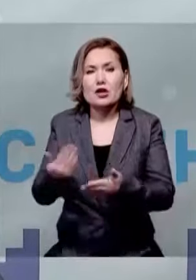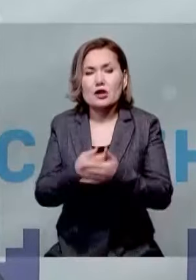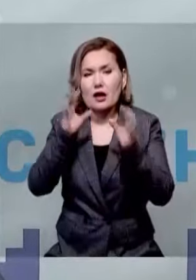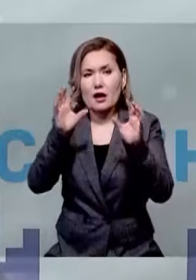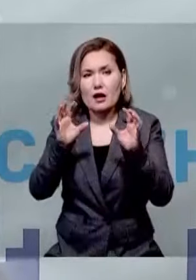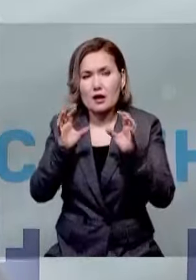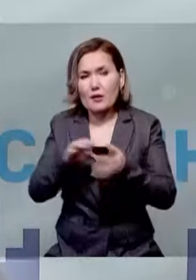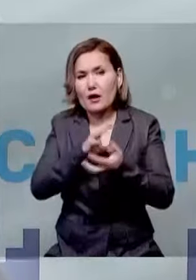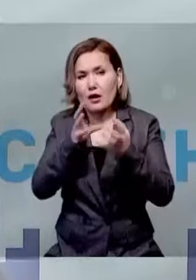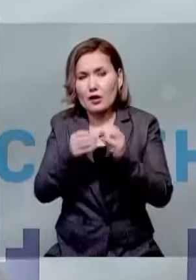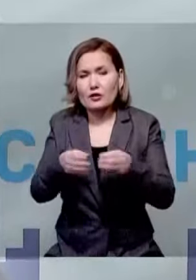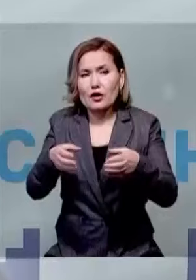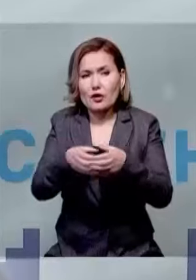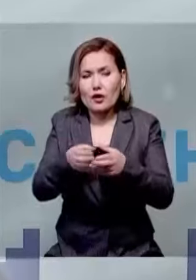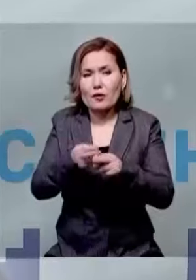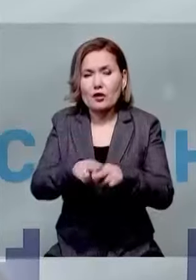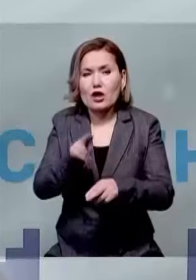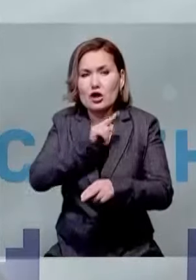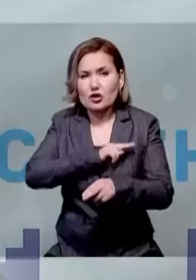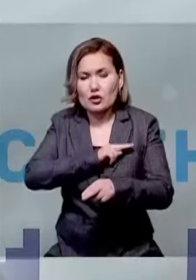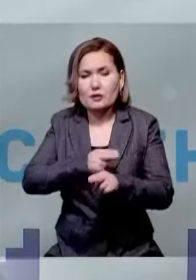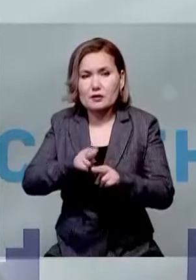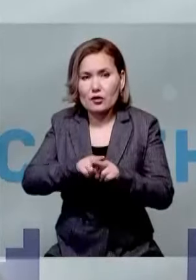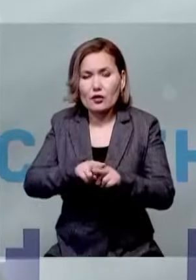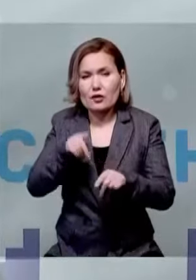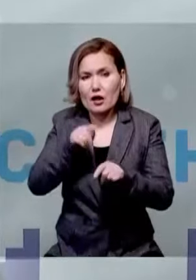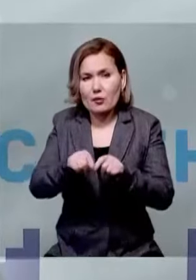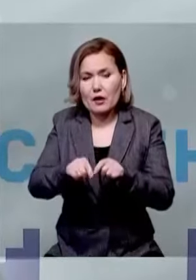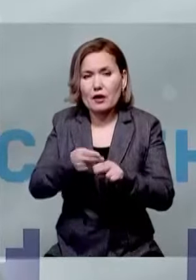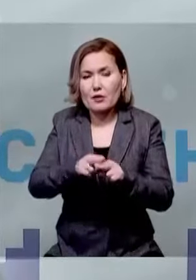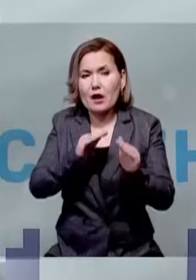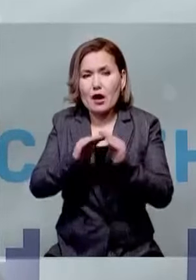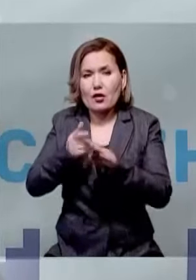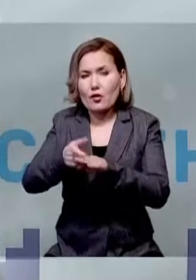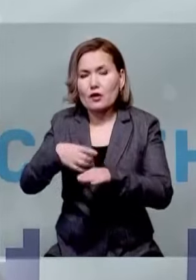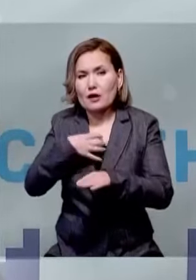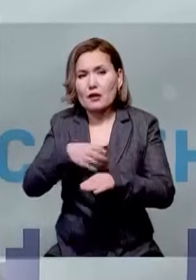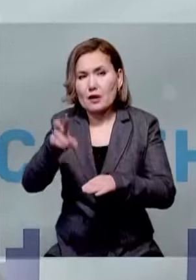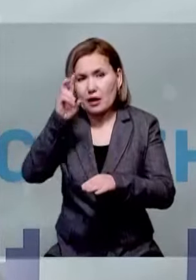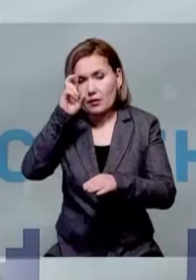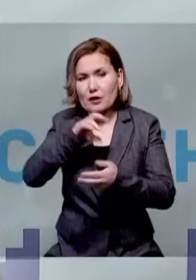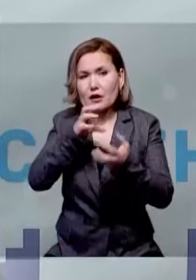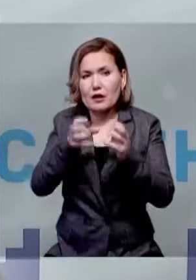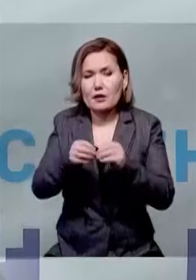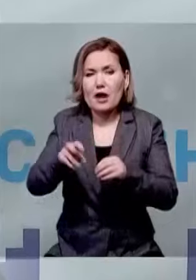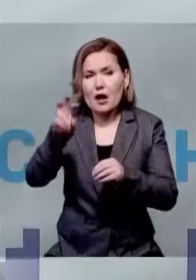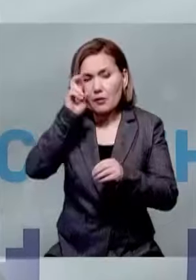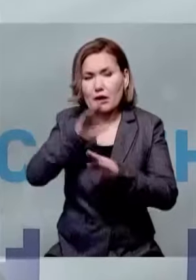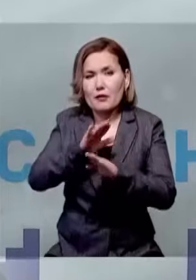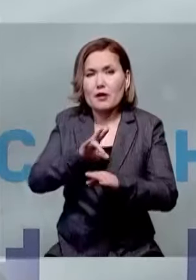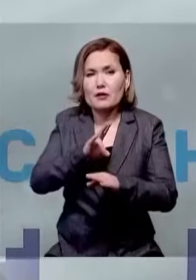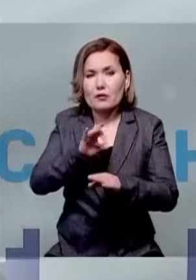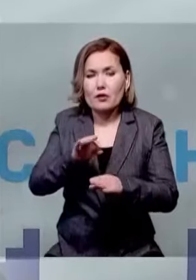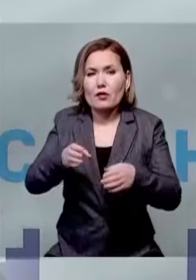заңда жеке сараптама ұйымдарын мүлдем алып тастау деген бап жоқ. Тек нысандардың маңыздылығына қарай мемлекеттік және мемлекеттік емес